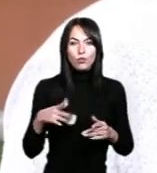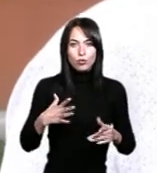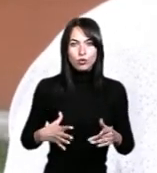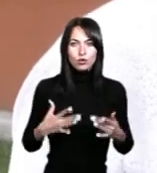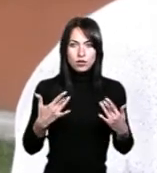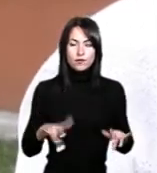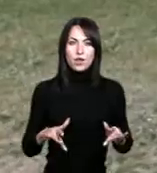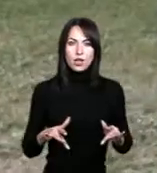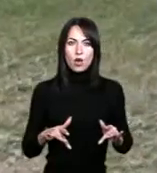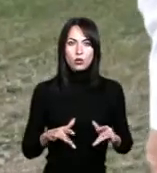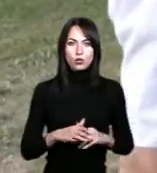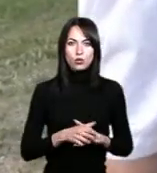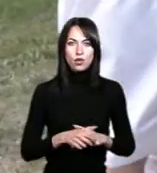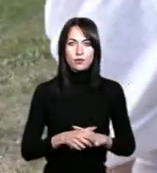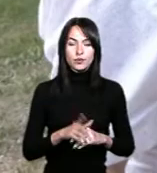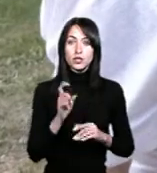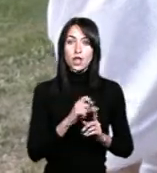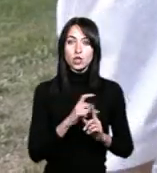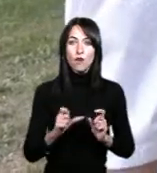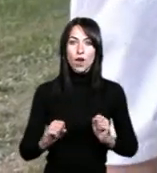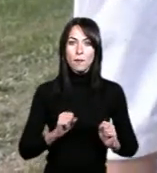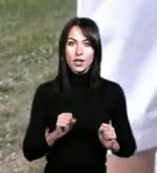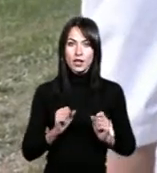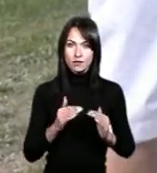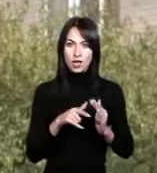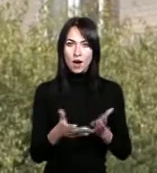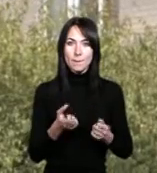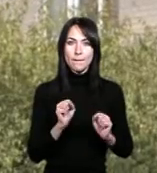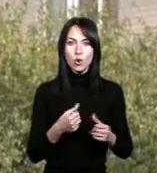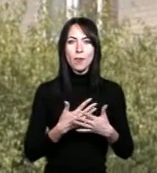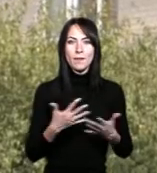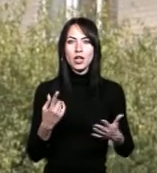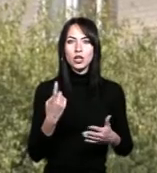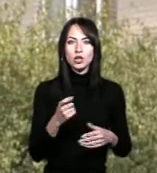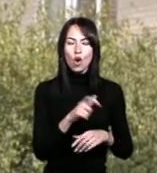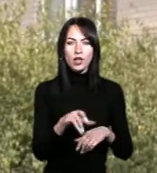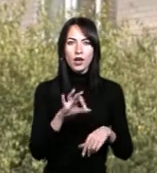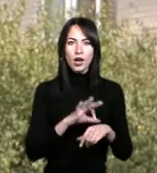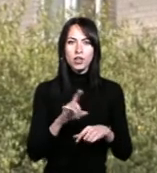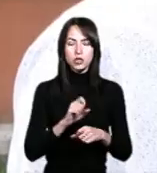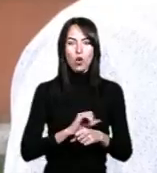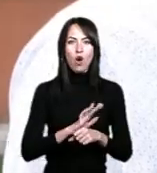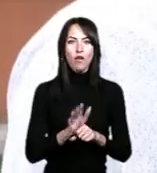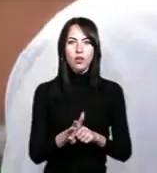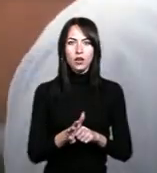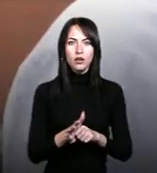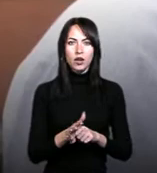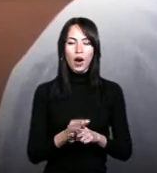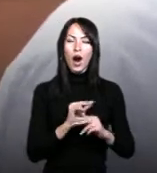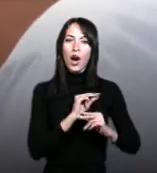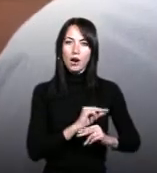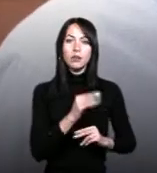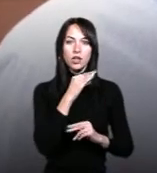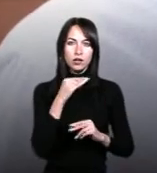звільняються. За словами керівника закладу, прийняти тут можуть більше сотні пацієнтів з ковідом. Роботи